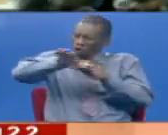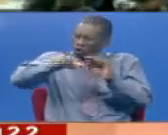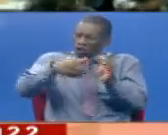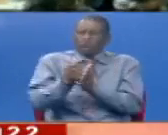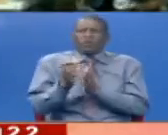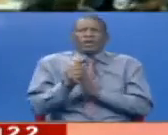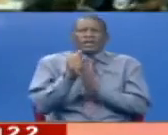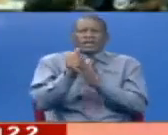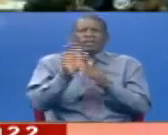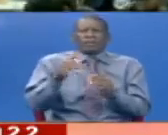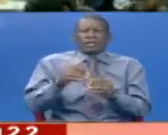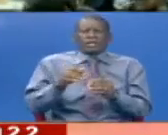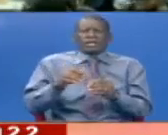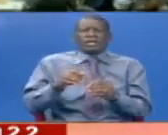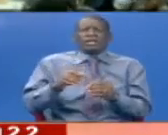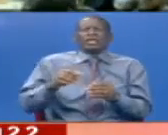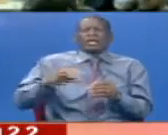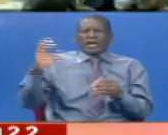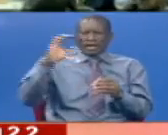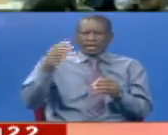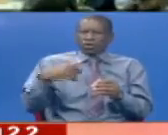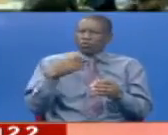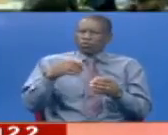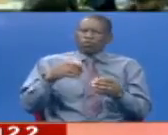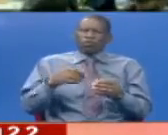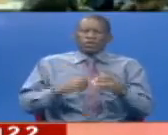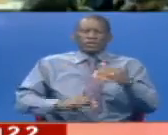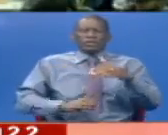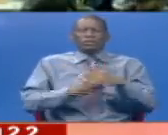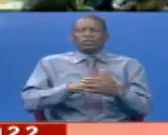yameongozwa na wale wawaniaji ambao walikuwa wanawania na chama cha UDA. Ni hayo.